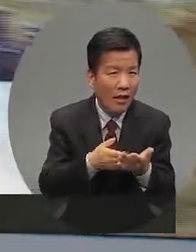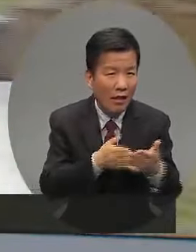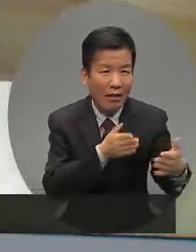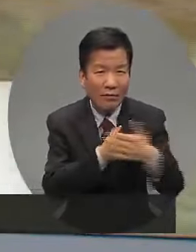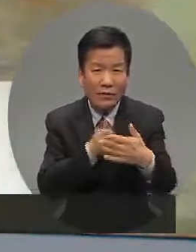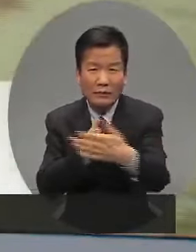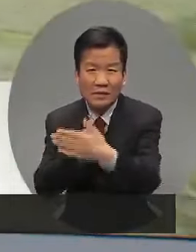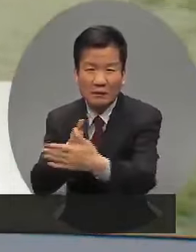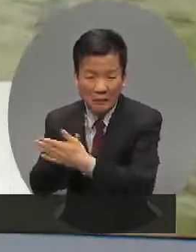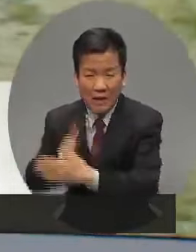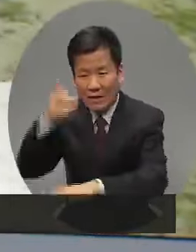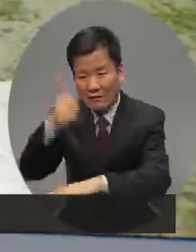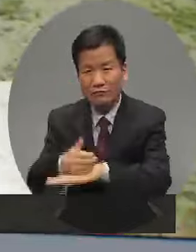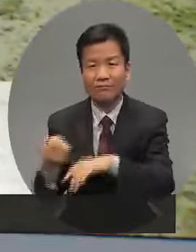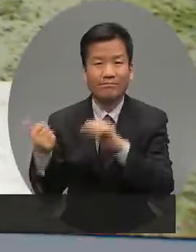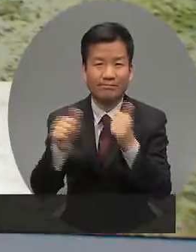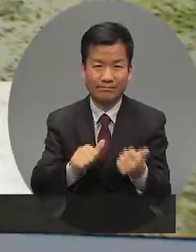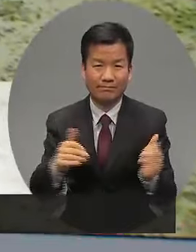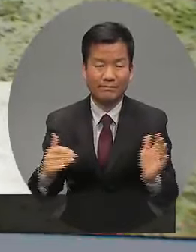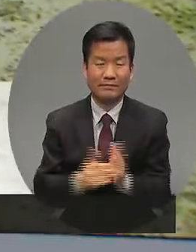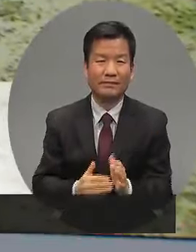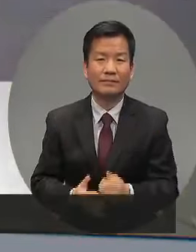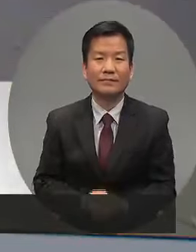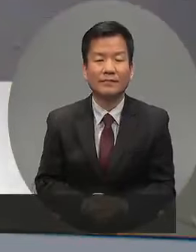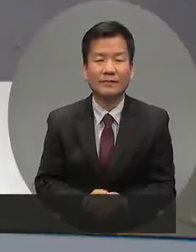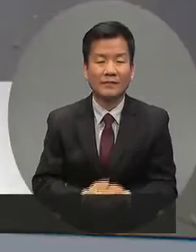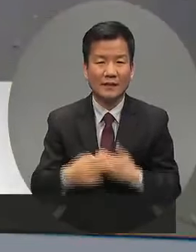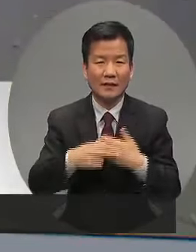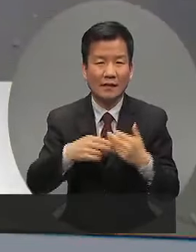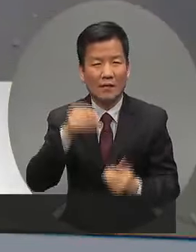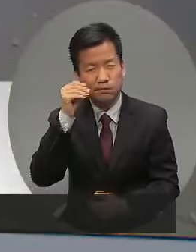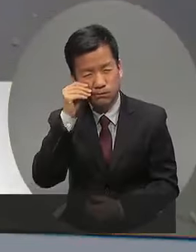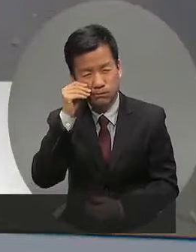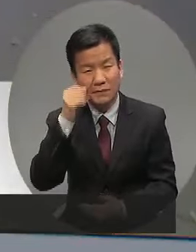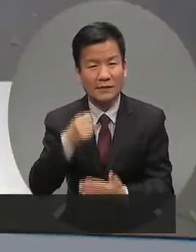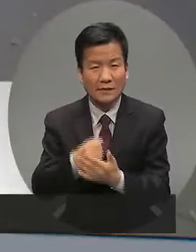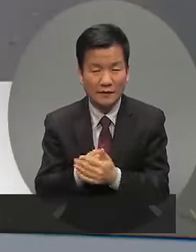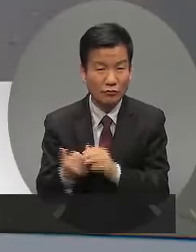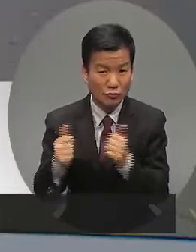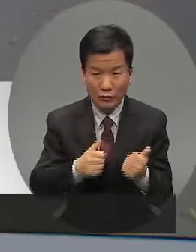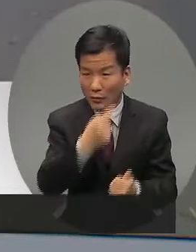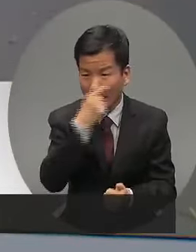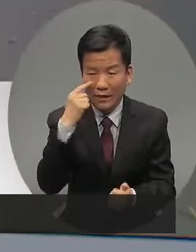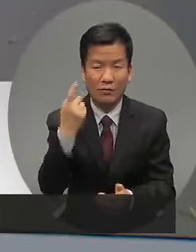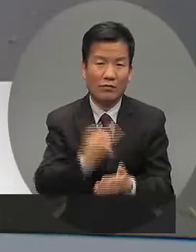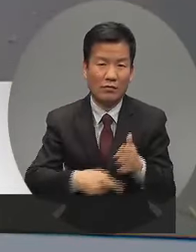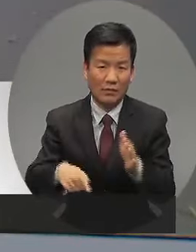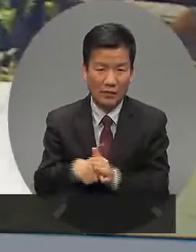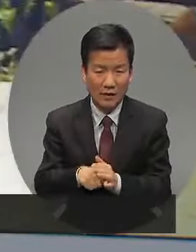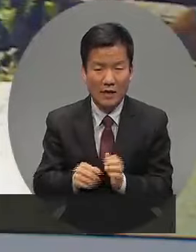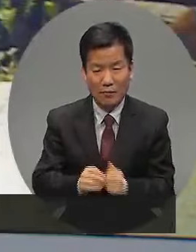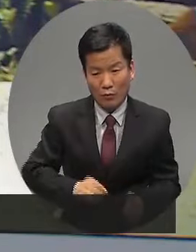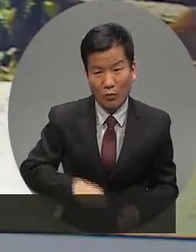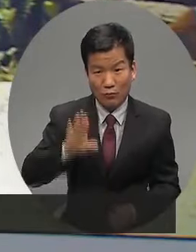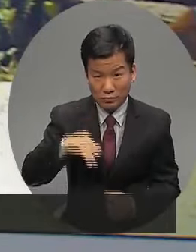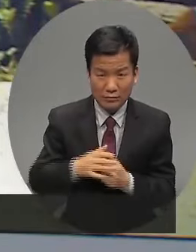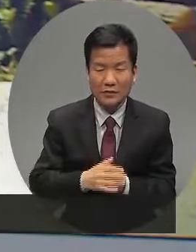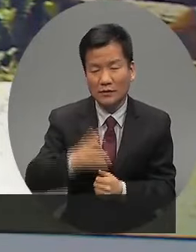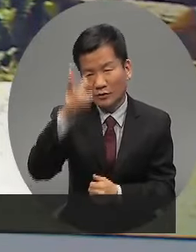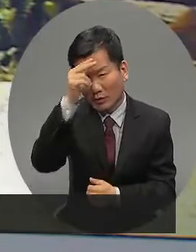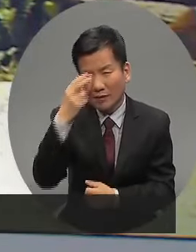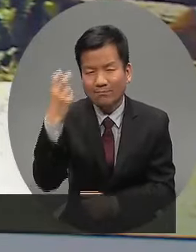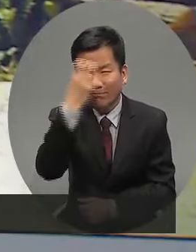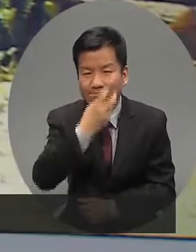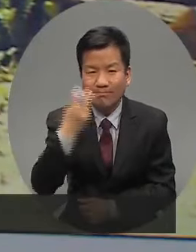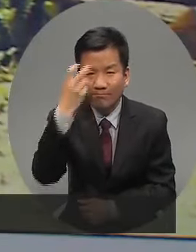거부되는 과정에서 숨을 거뒀는데요 의료 공백 사태로 아이가 숨졌는지 확인하기 위해 보건당국과 경찰도